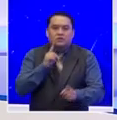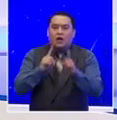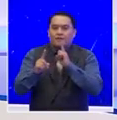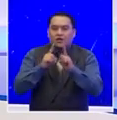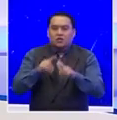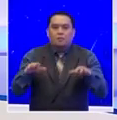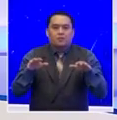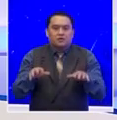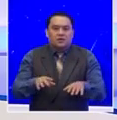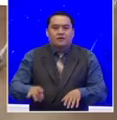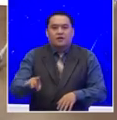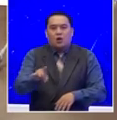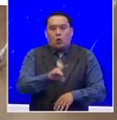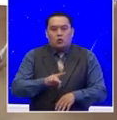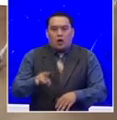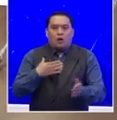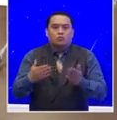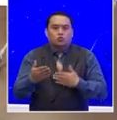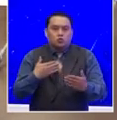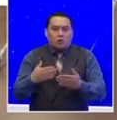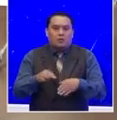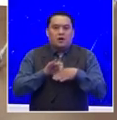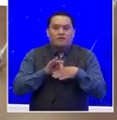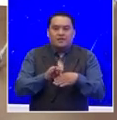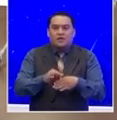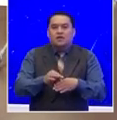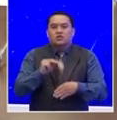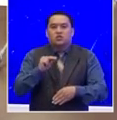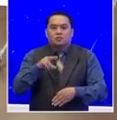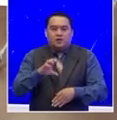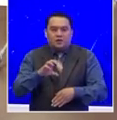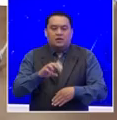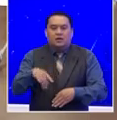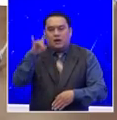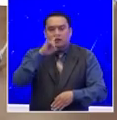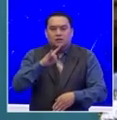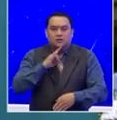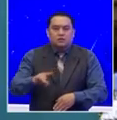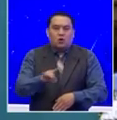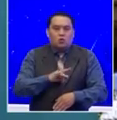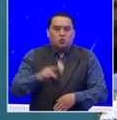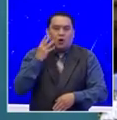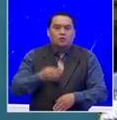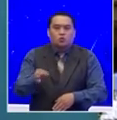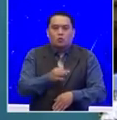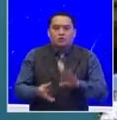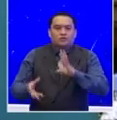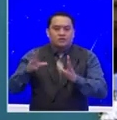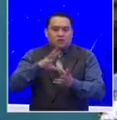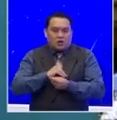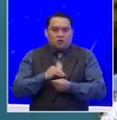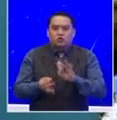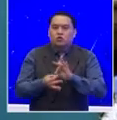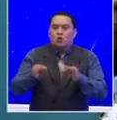селекторном совещании под председательством главы региона еще раз обсудили ход проведения режима карантина на территории края ЖТСУ. Период